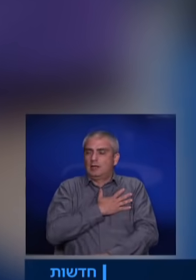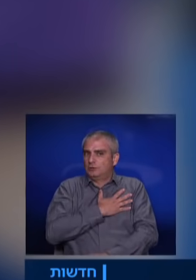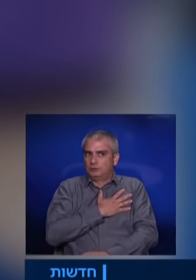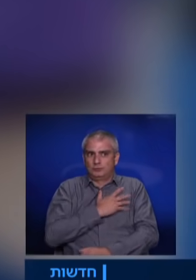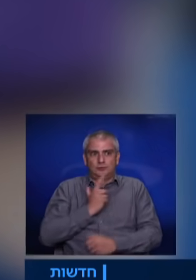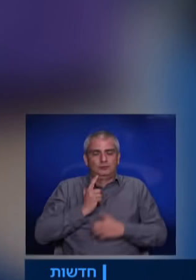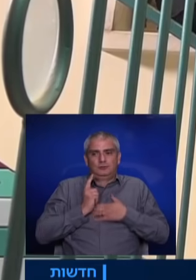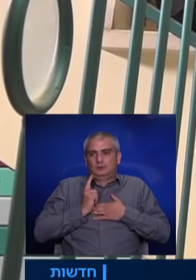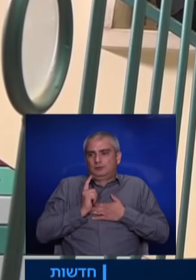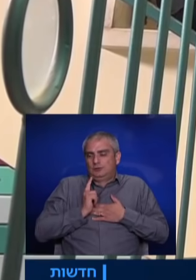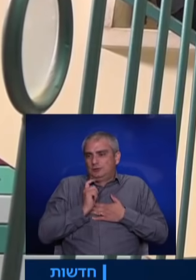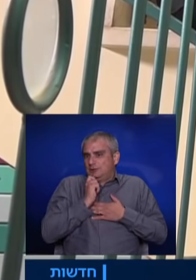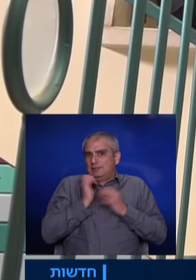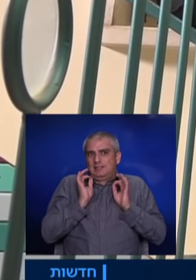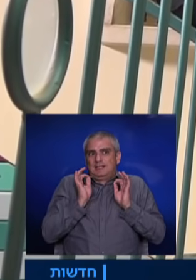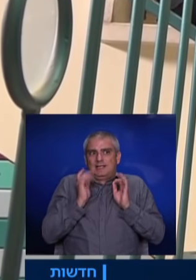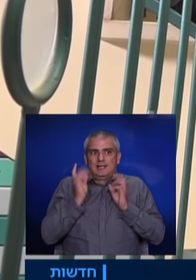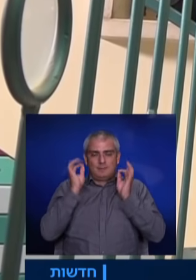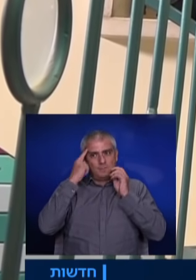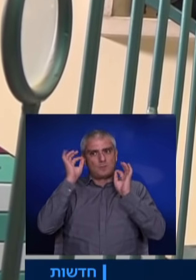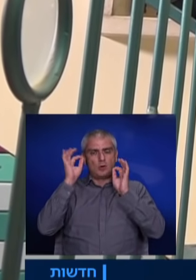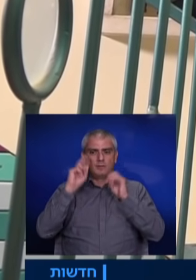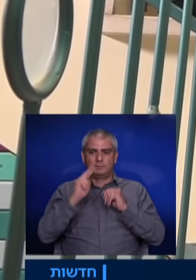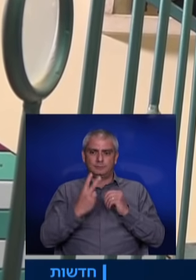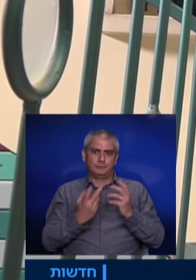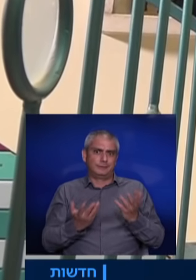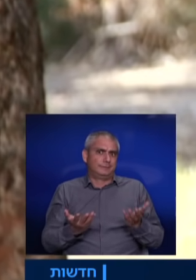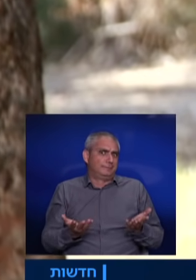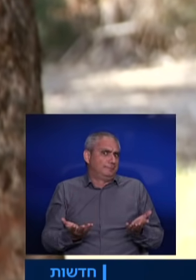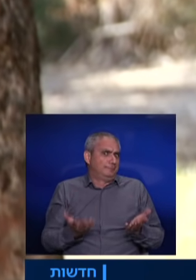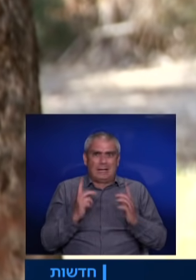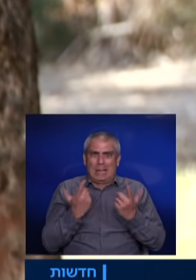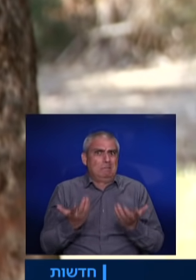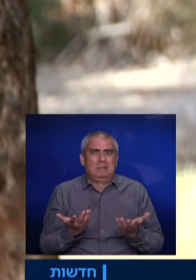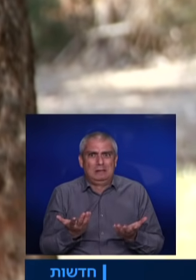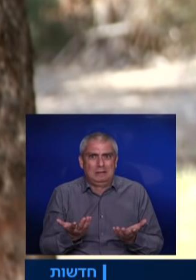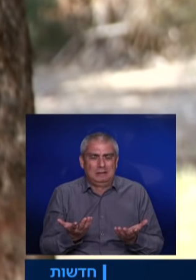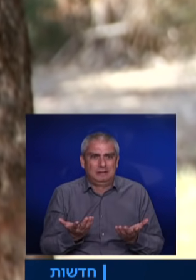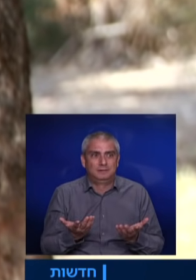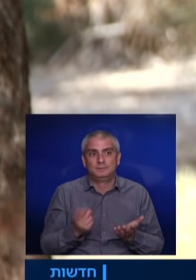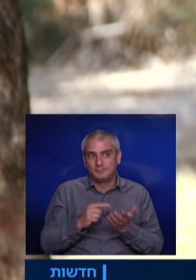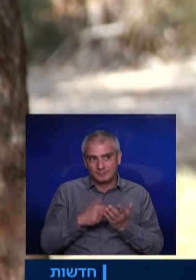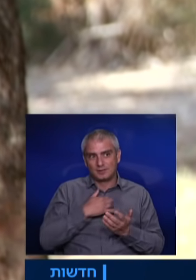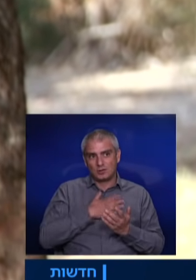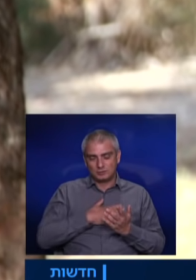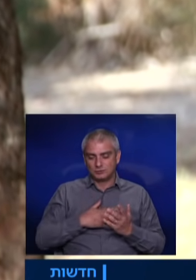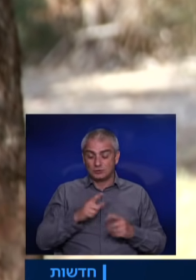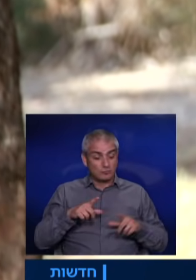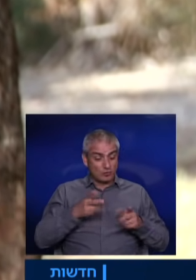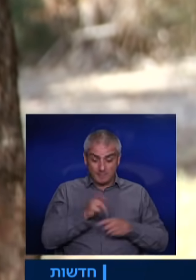אינטימי, מקורי, ומצד שני כאילו, למה? כי אני רוצה שיהיו